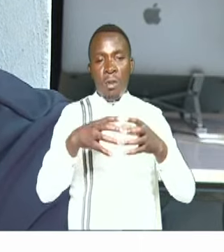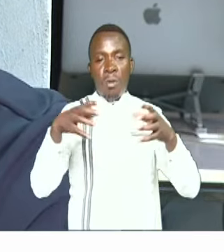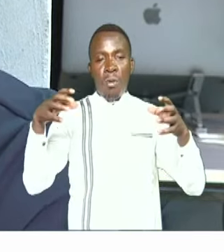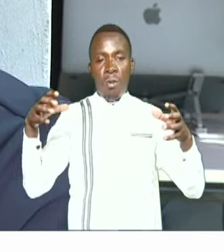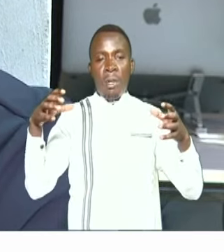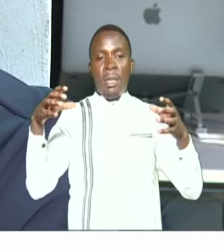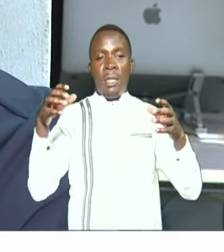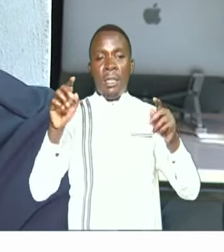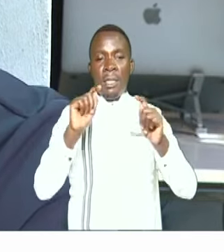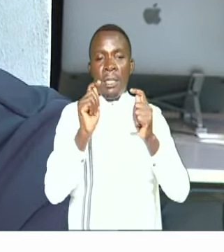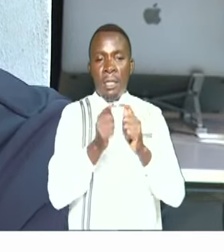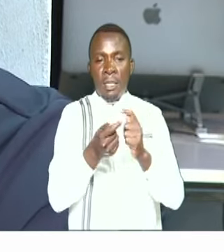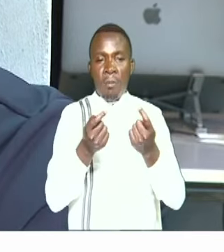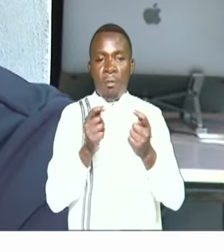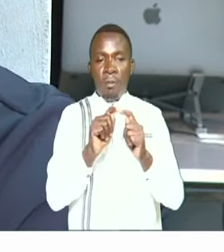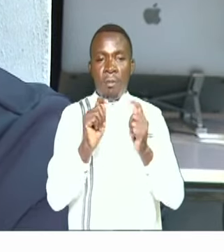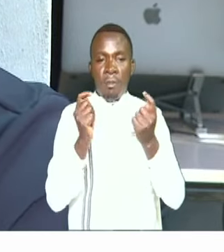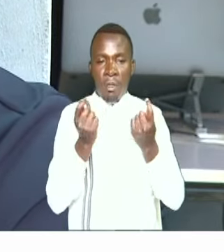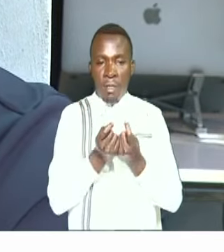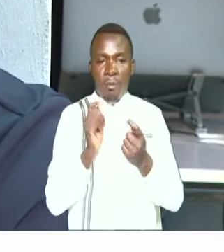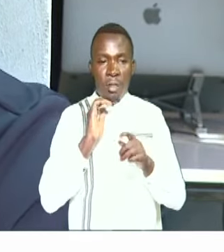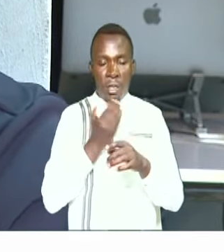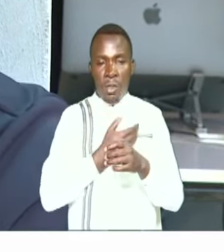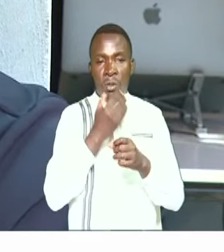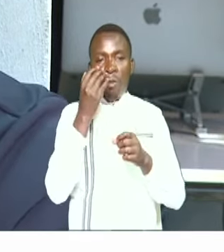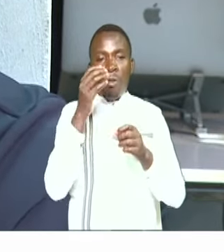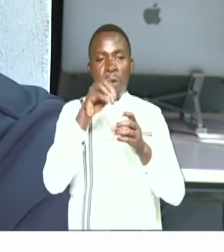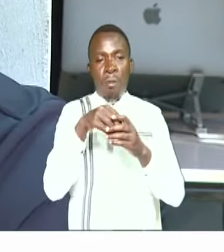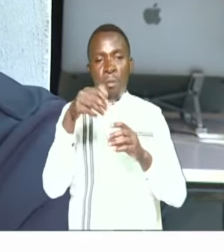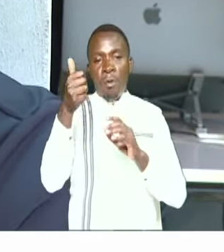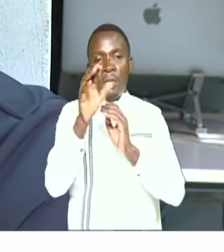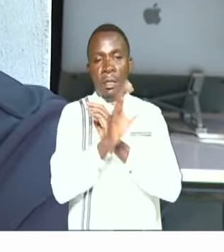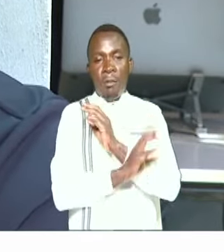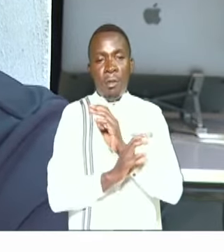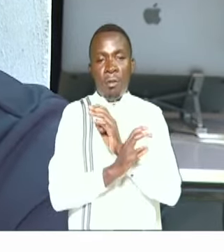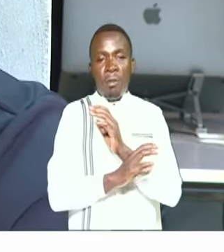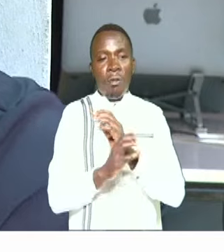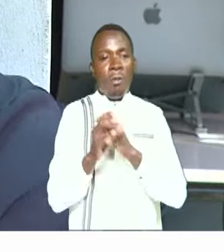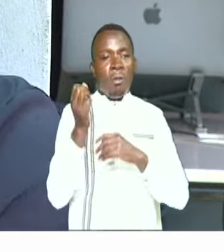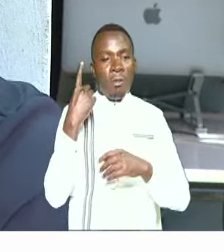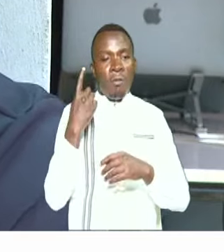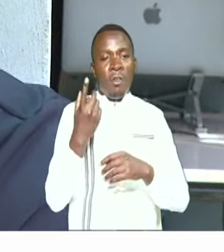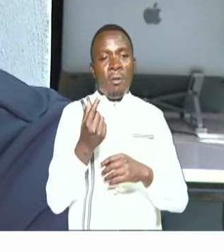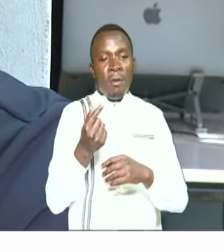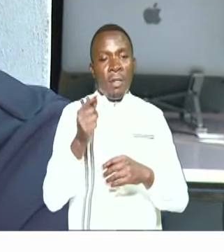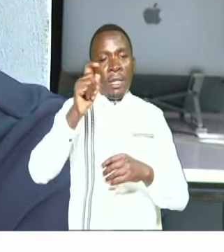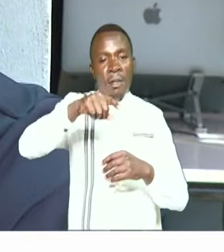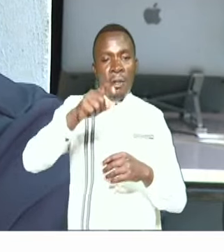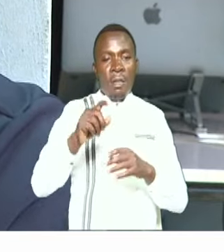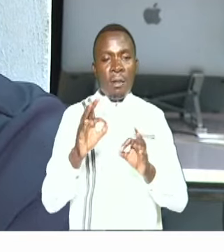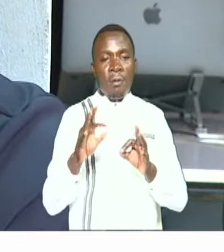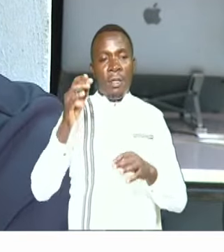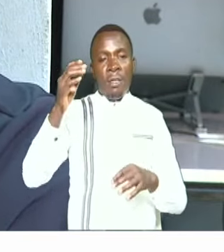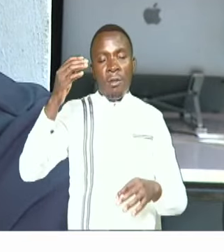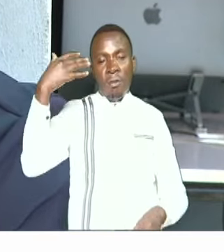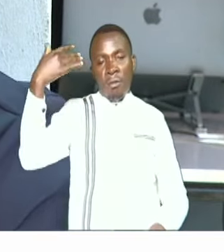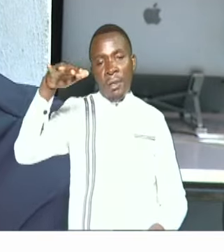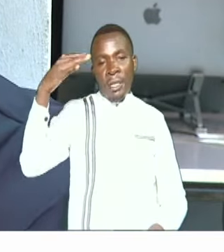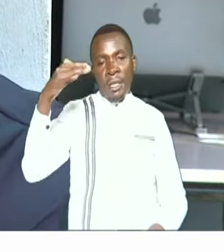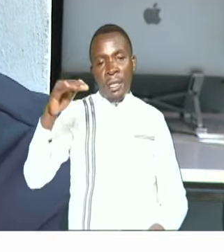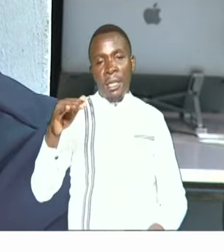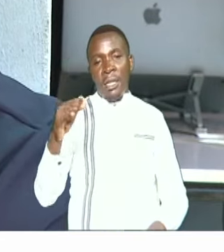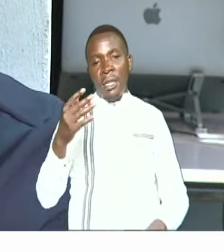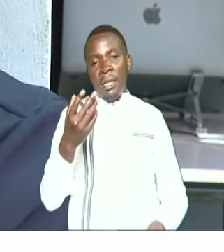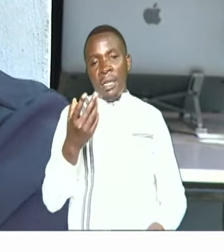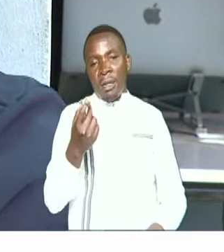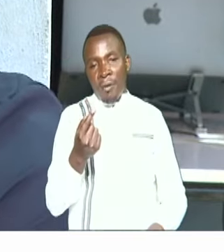bindi bihugu ariko gukora muri research urumva ni amafaranga abakenewe ni ibintu bidahendutse ariko amafaranga adufasha nibura kutikora